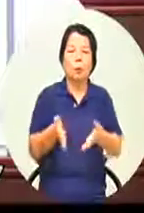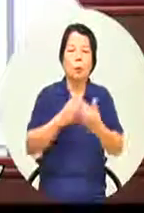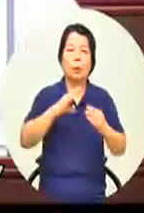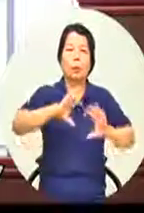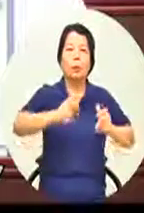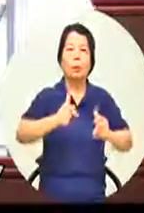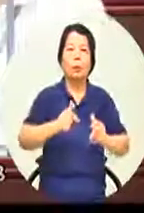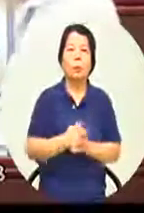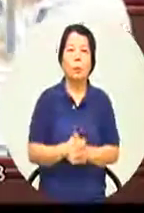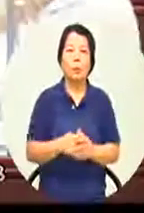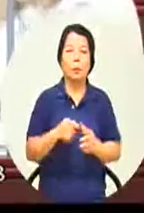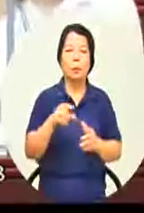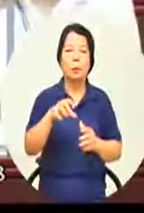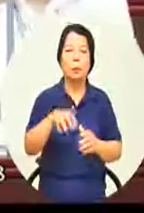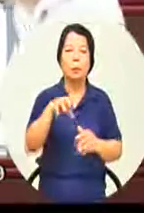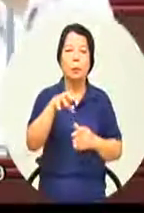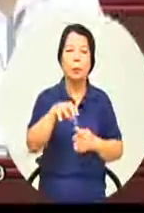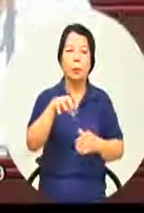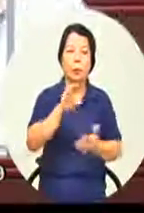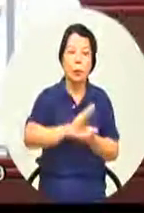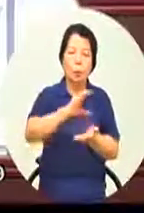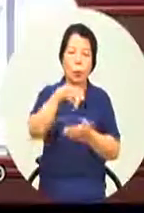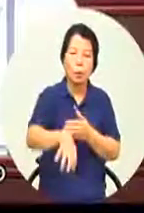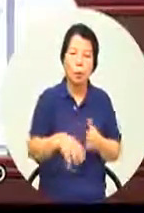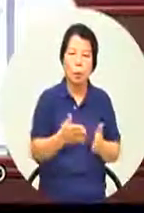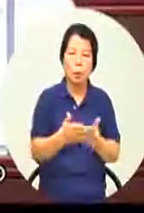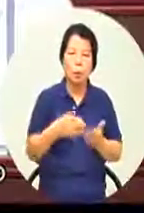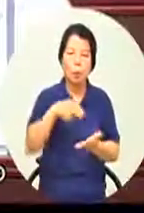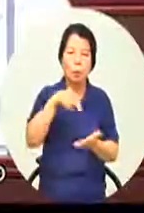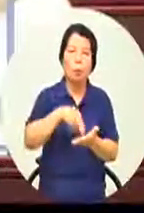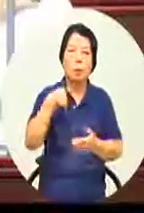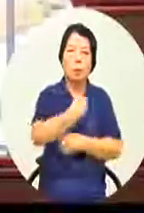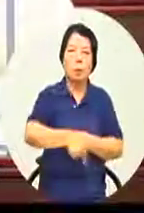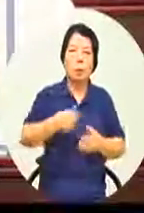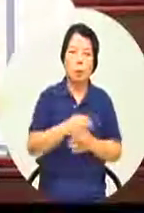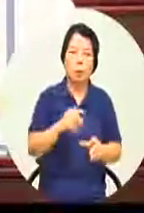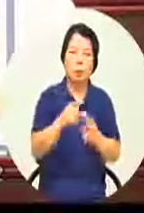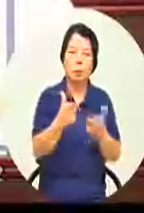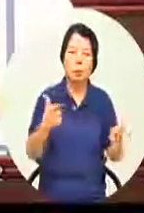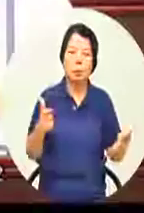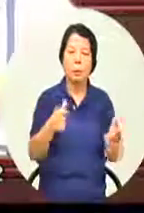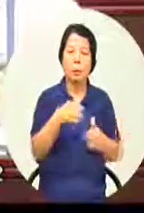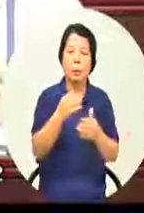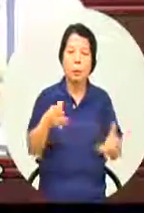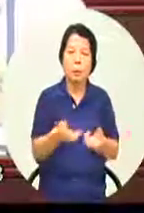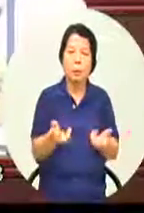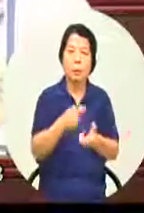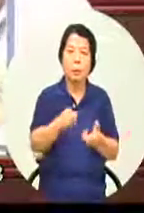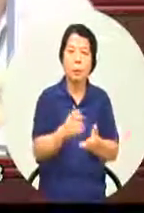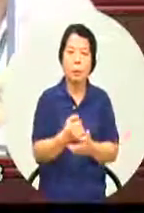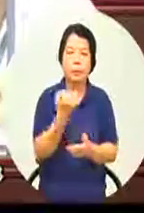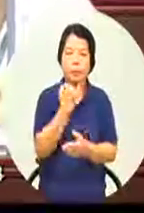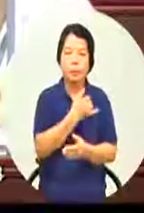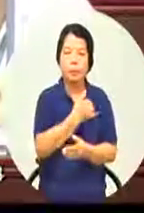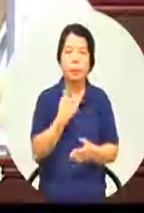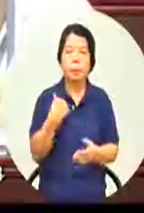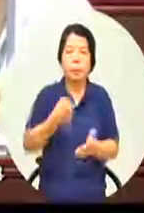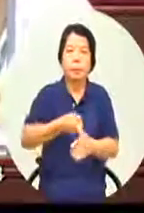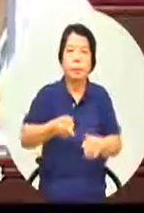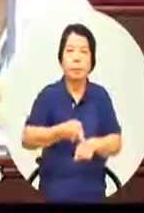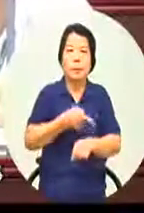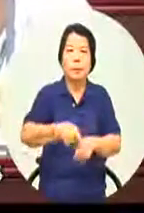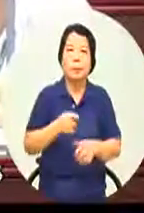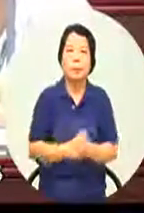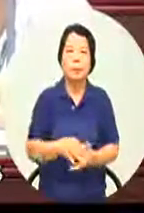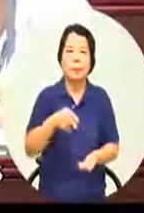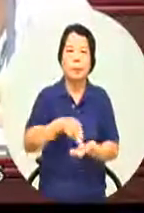也允诺，希望能够评估立体多目标使用的这一个开发可能性。那么到时候这些立体的